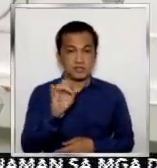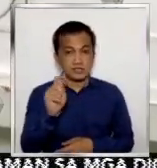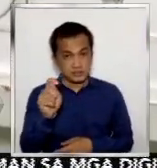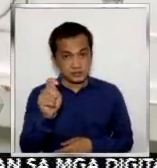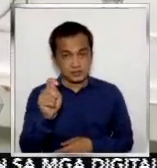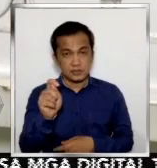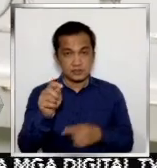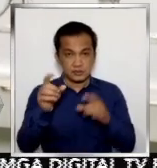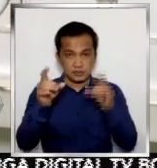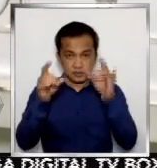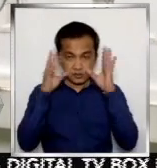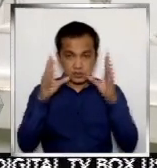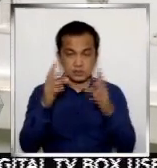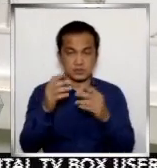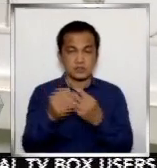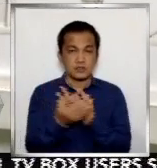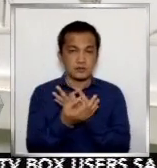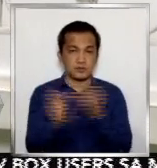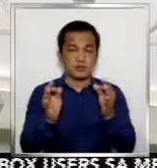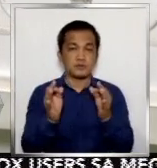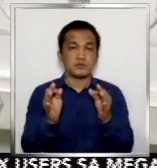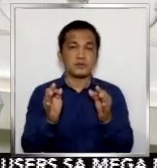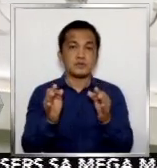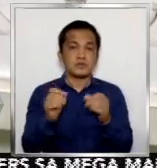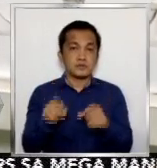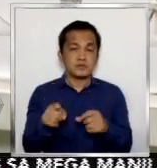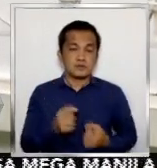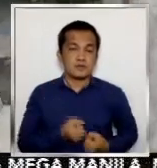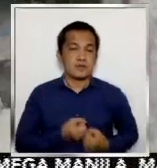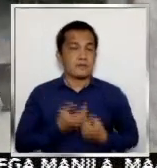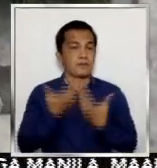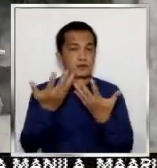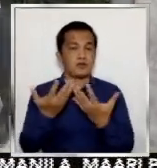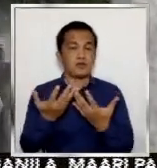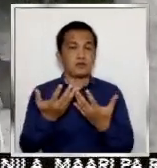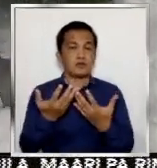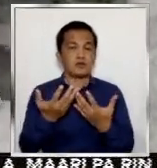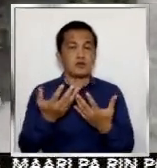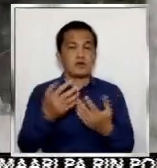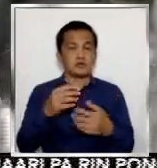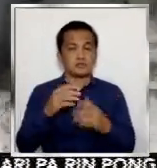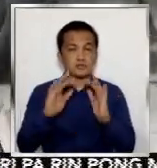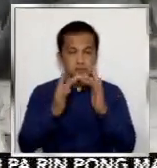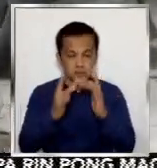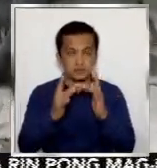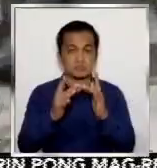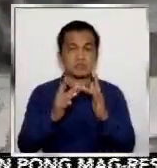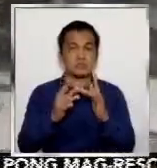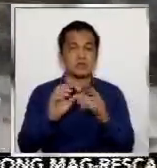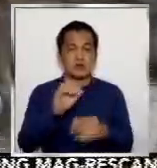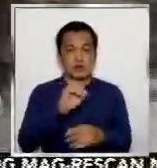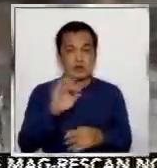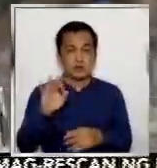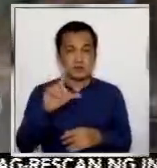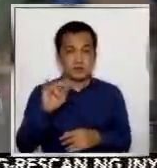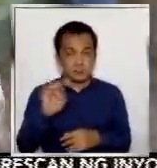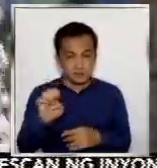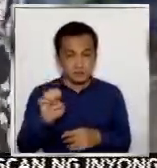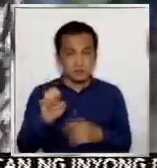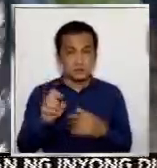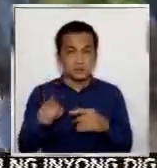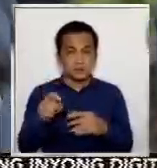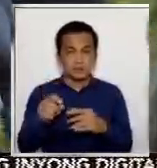sa kanilang kalayaang makapagpahayag, online at offline. Pinuna rin nila ang probisyon kaugnay